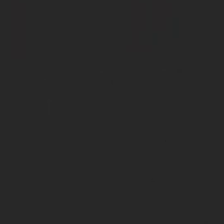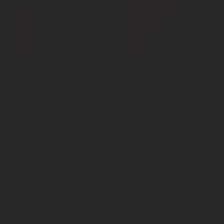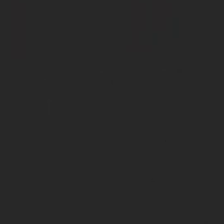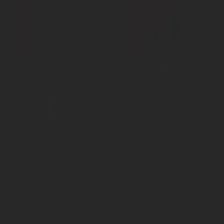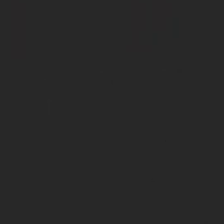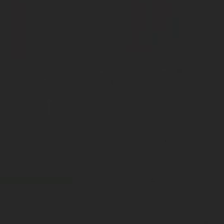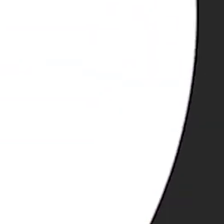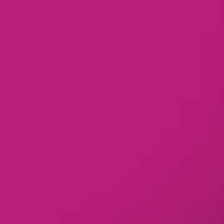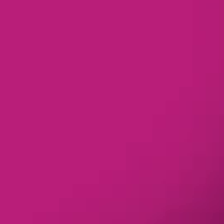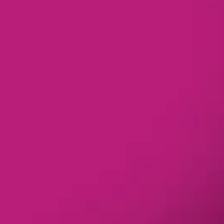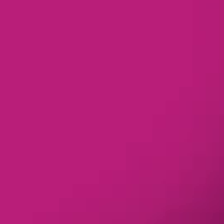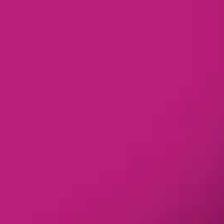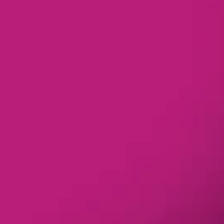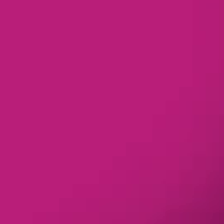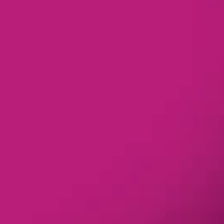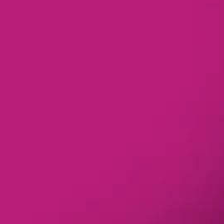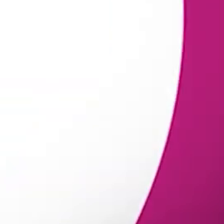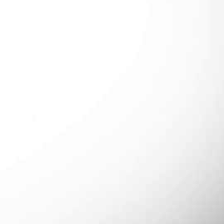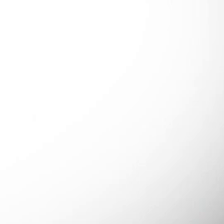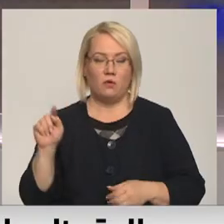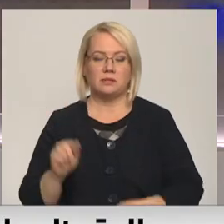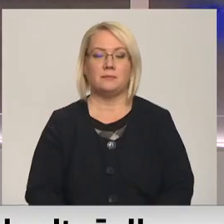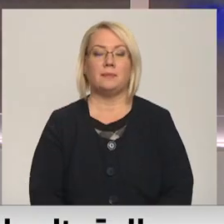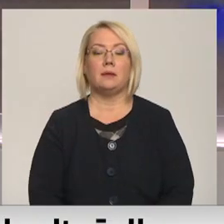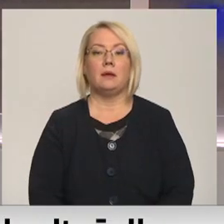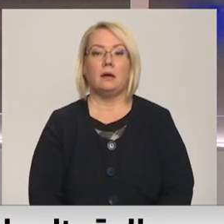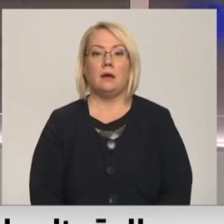Re, viss ēters ir te!